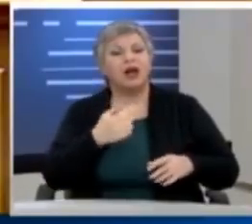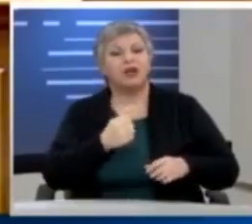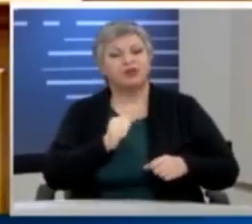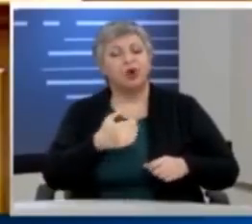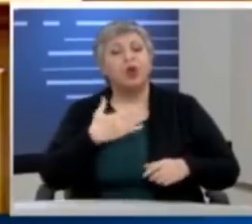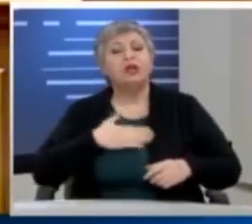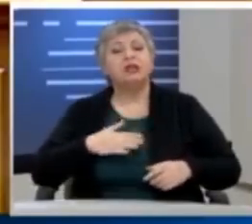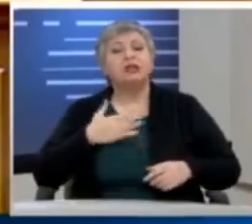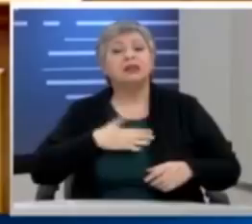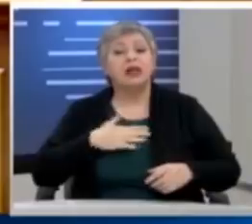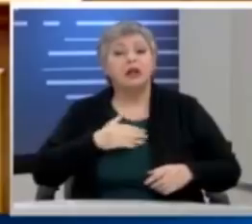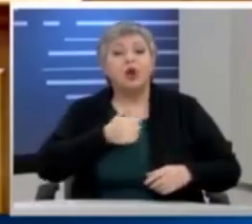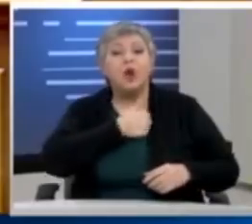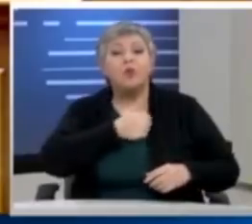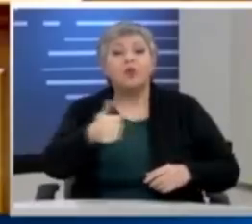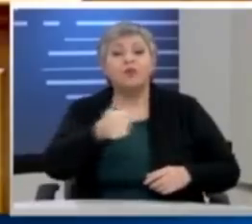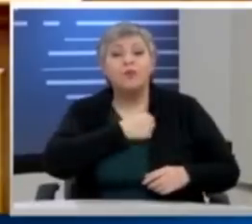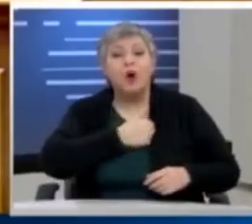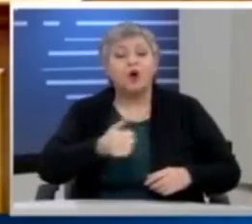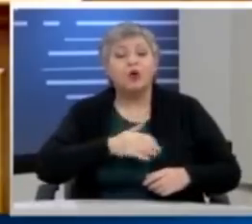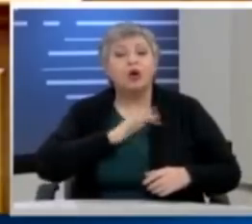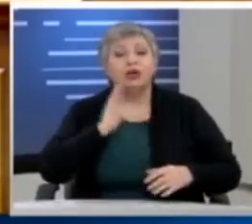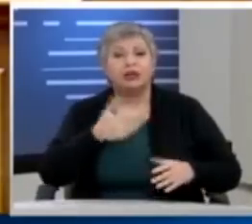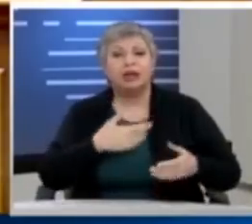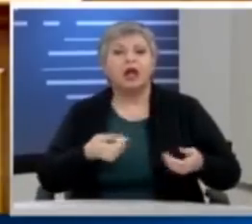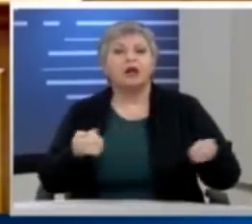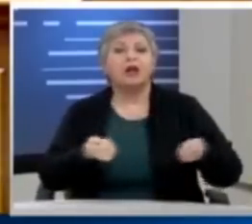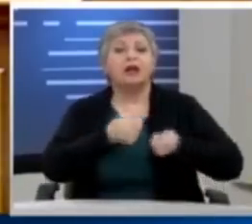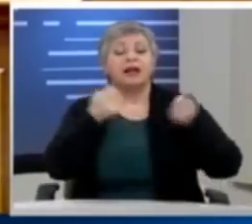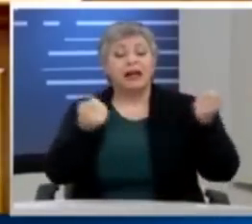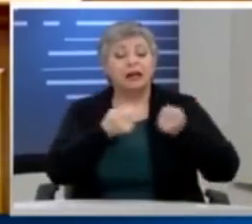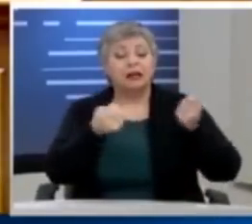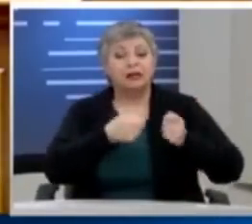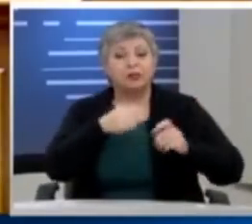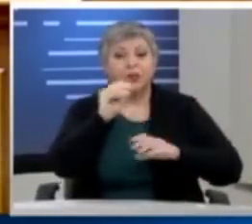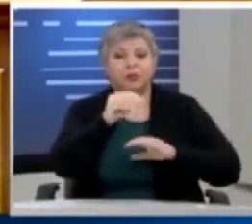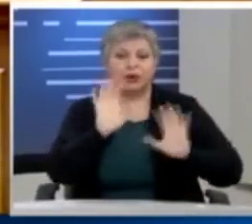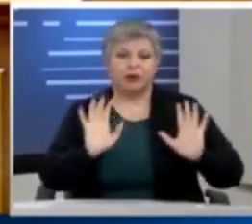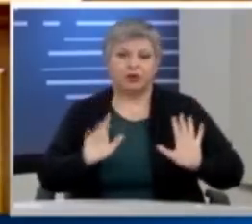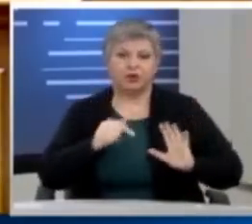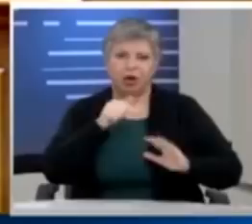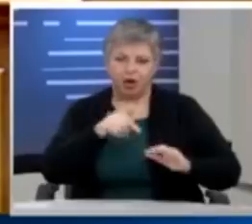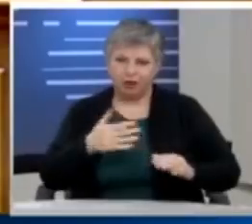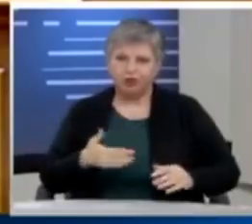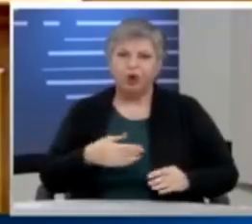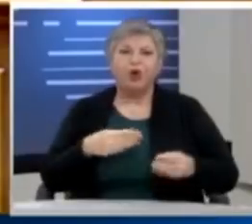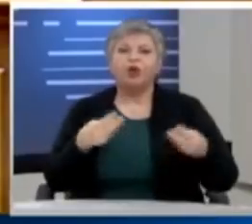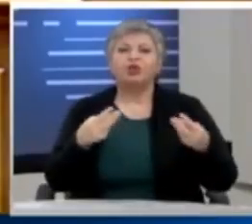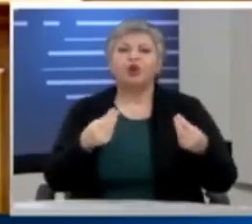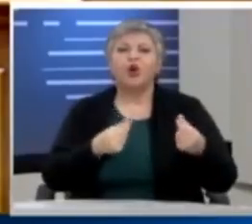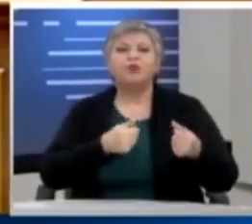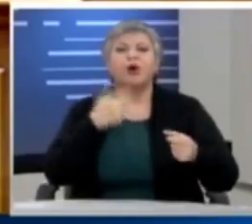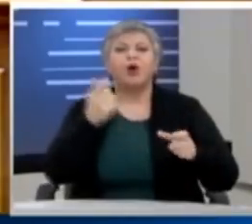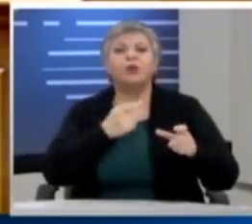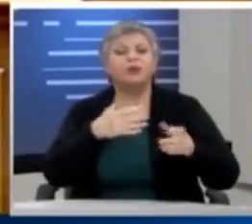χρειάζονται μόνο ή κυρίως για μεντεσέ. Προσέχετε όμως, γιατί οι μεντεσέδες αργά